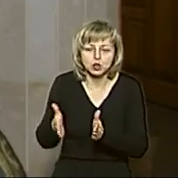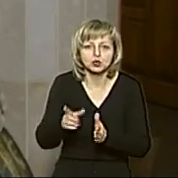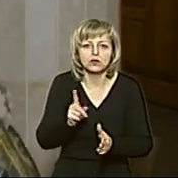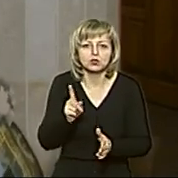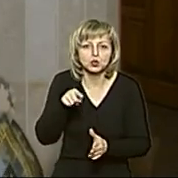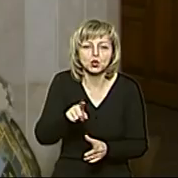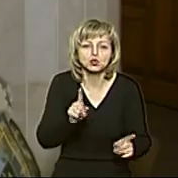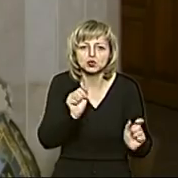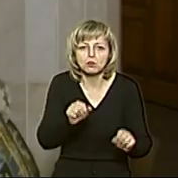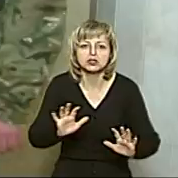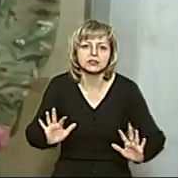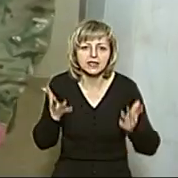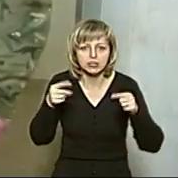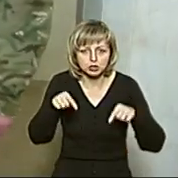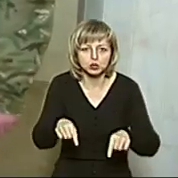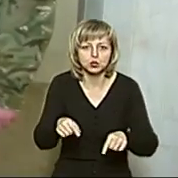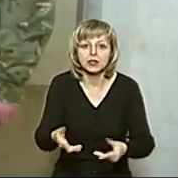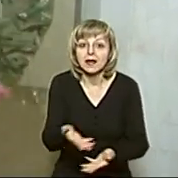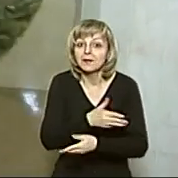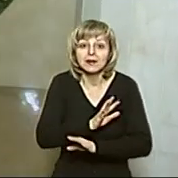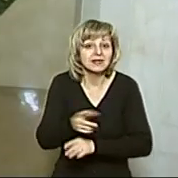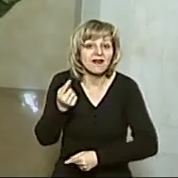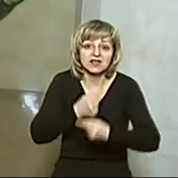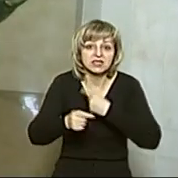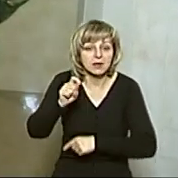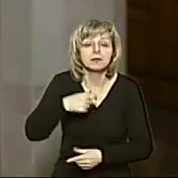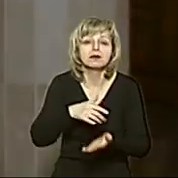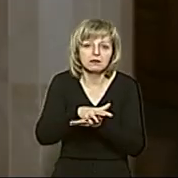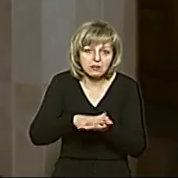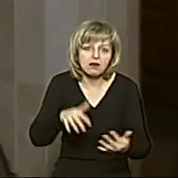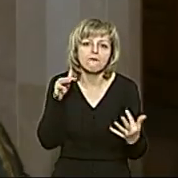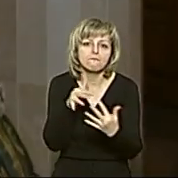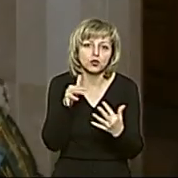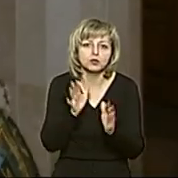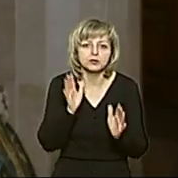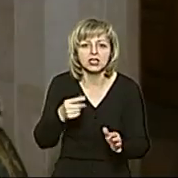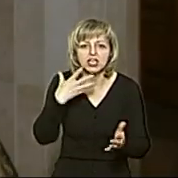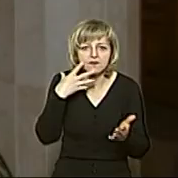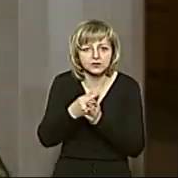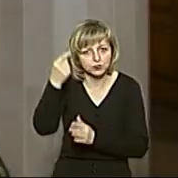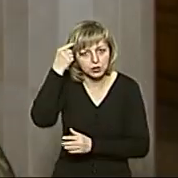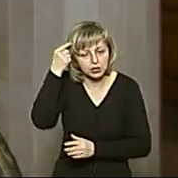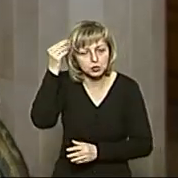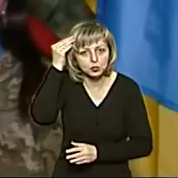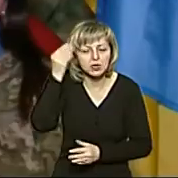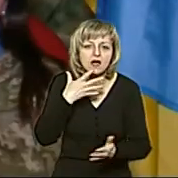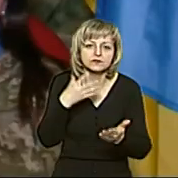може статися в нас тут. Ми не вертаємося з війни, ми далі воюємо, тільки в своїх думках, в житті